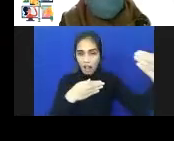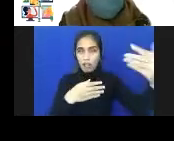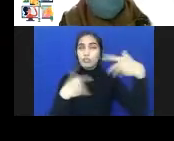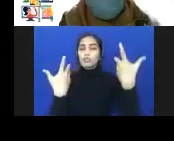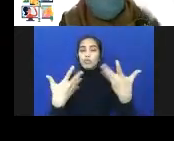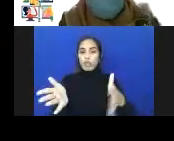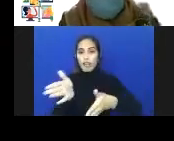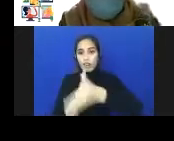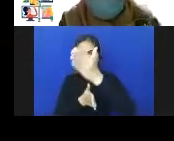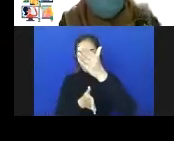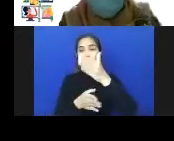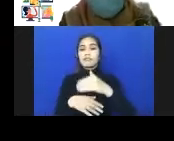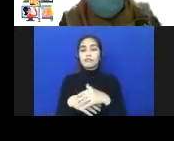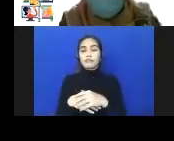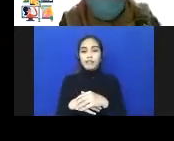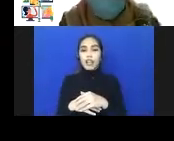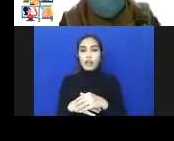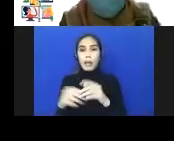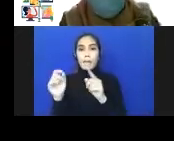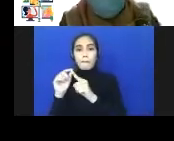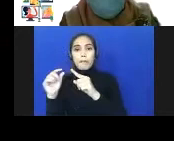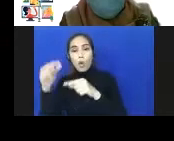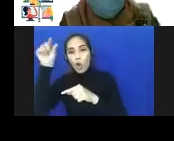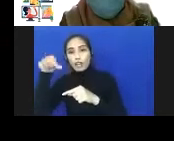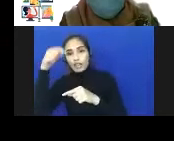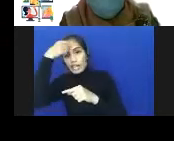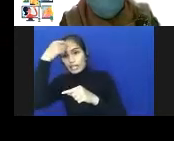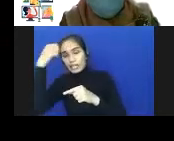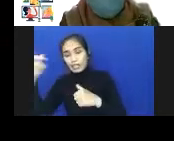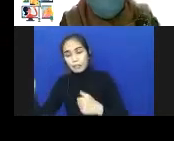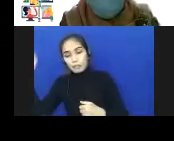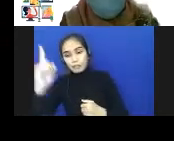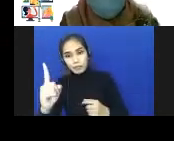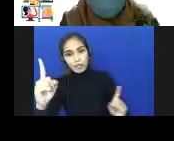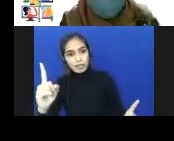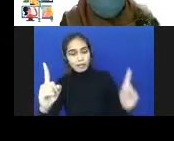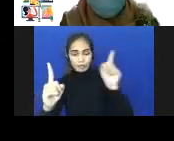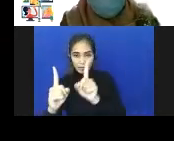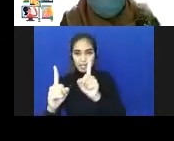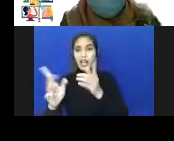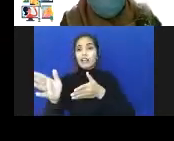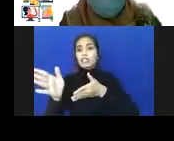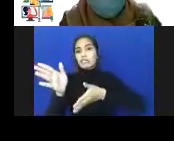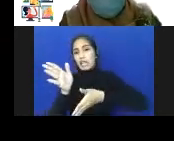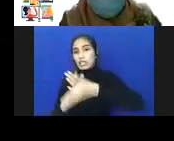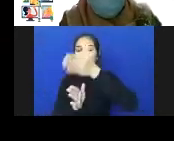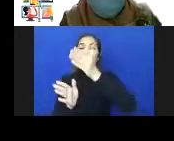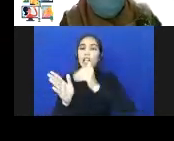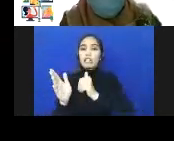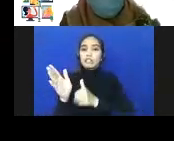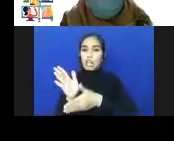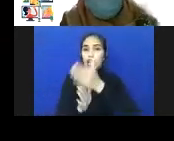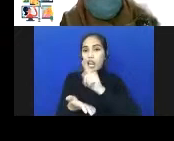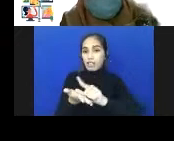pandemi, tapi pasien tetap ada dan kami bisa melaksanakan kegiatan secara lancar.